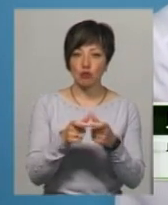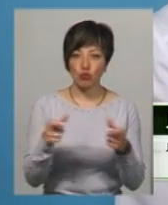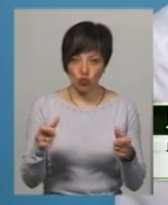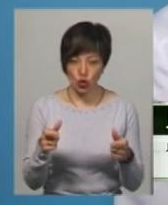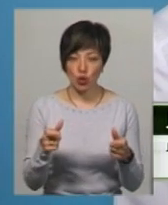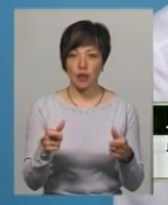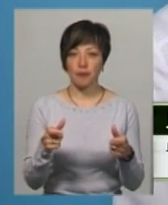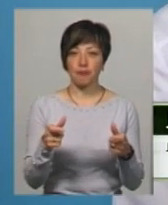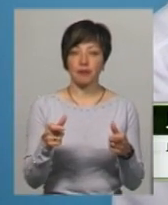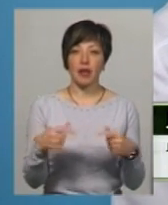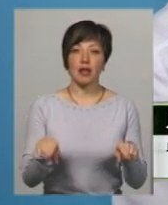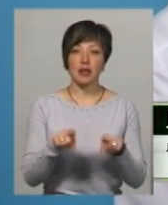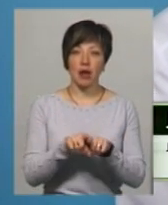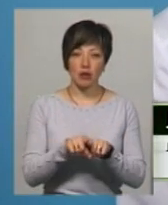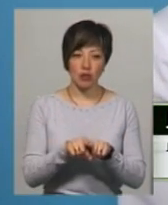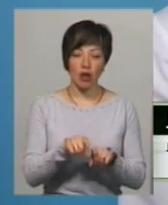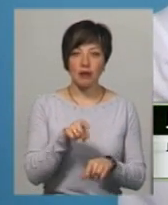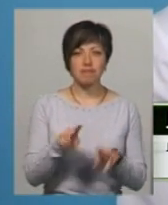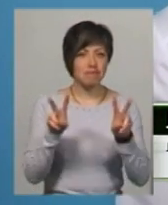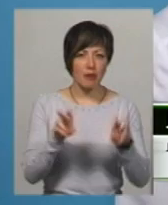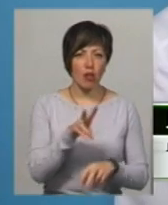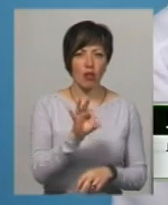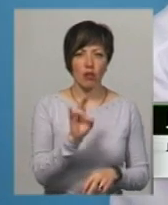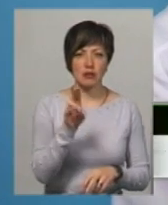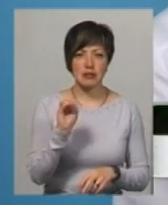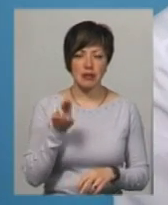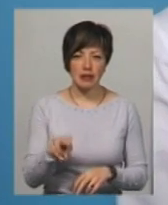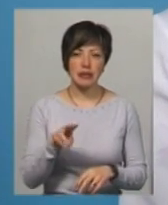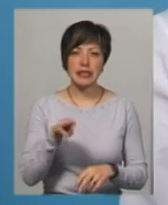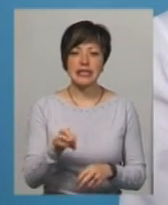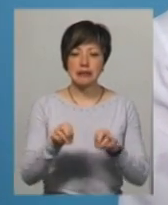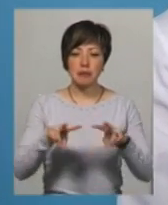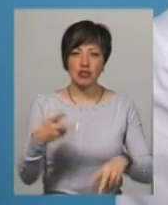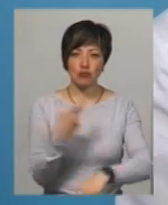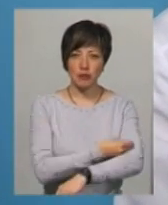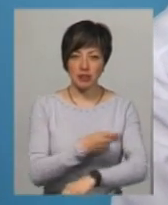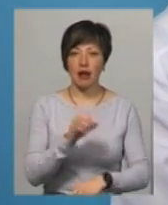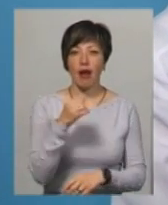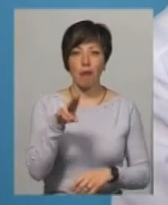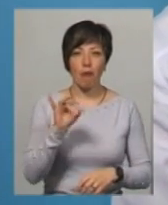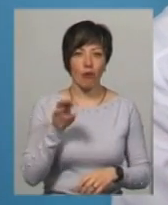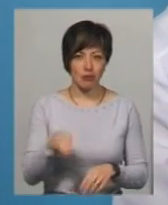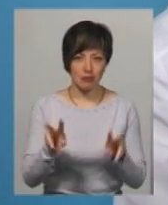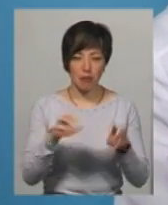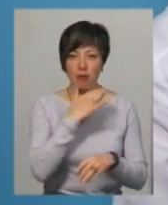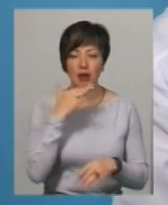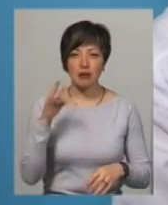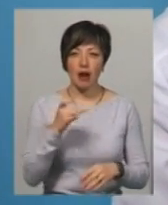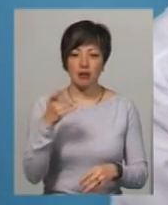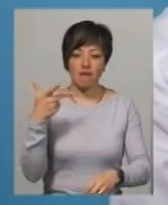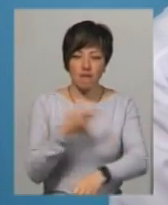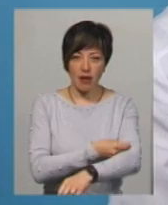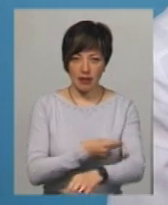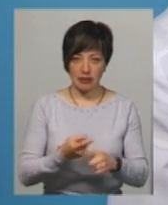глюкометрів, також ланцети, інсулінові шприци, айпорти для багаторазового введення